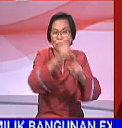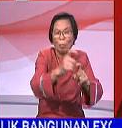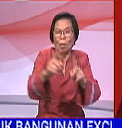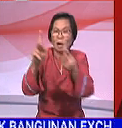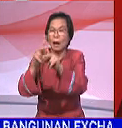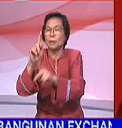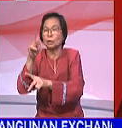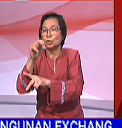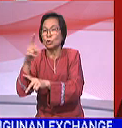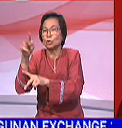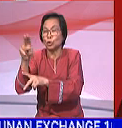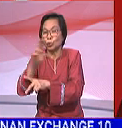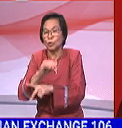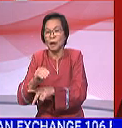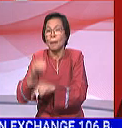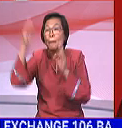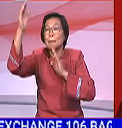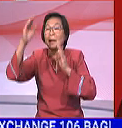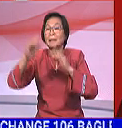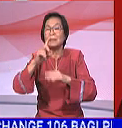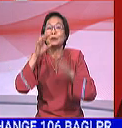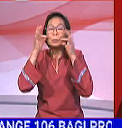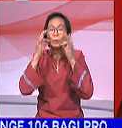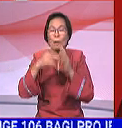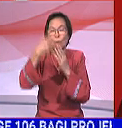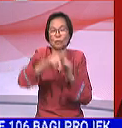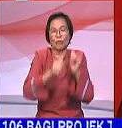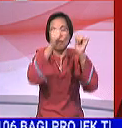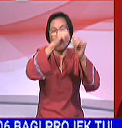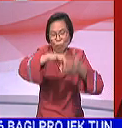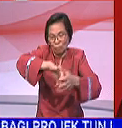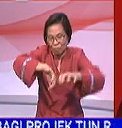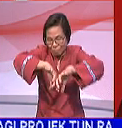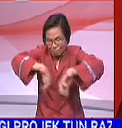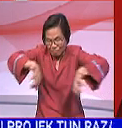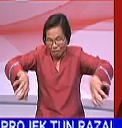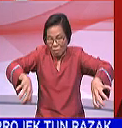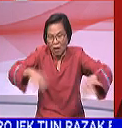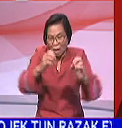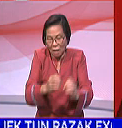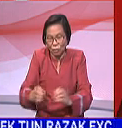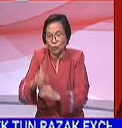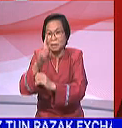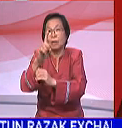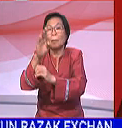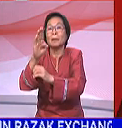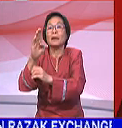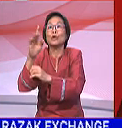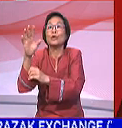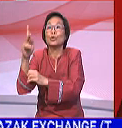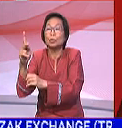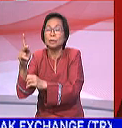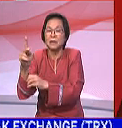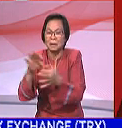dan Kampung Malaysia Jayadi kucing bagi proyek Perintis pengasingan sisa pejal anjuran dewan bandaraya Kuching Utara dengan